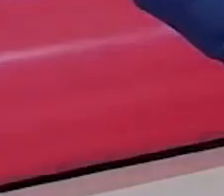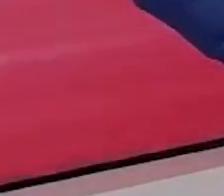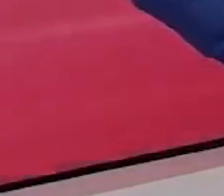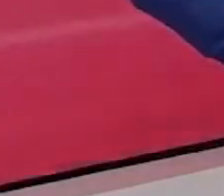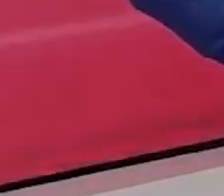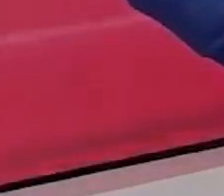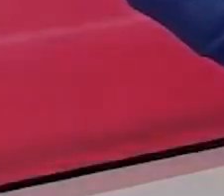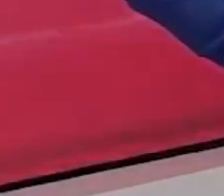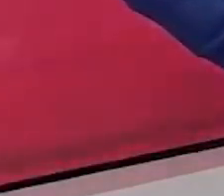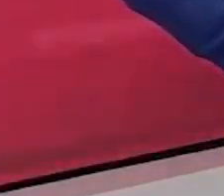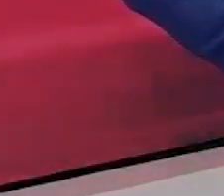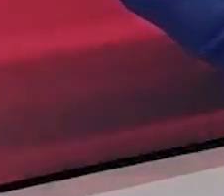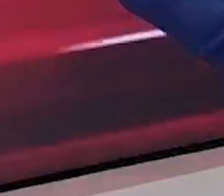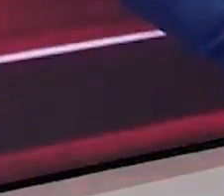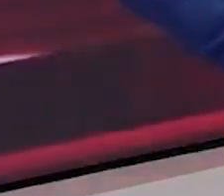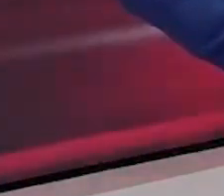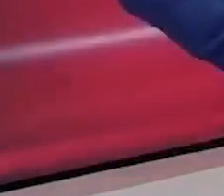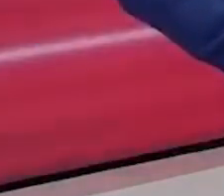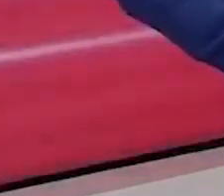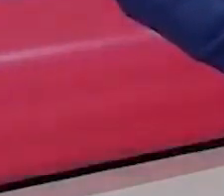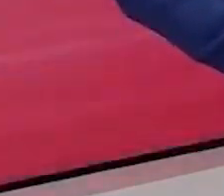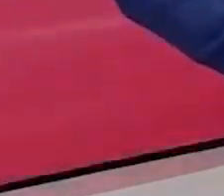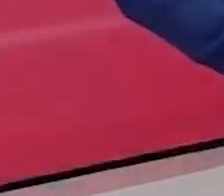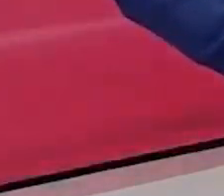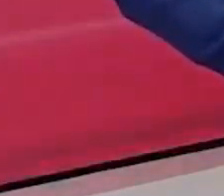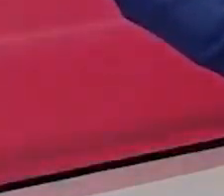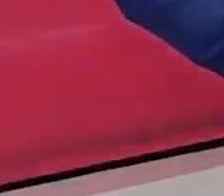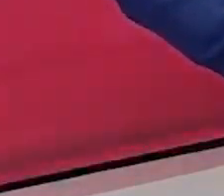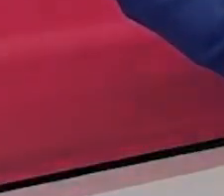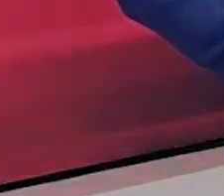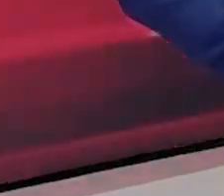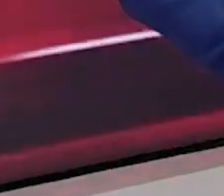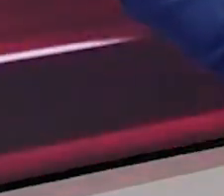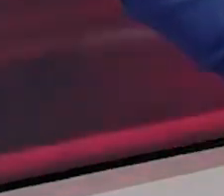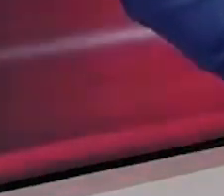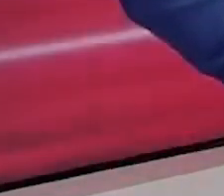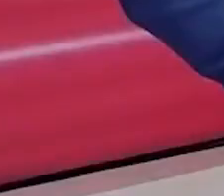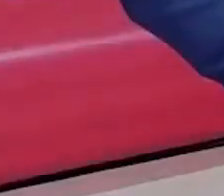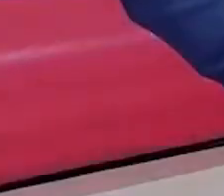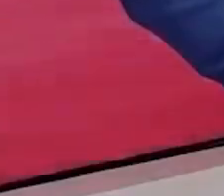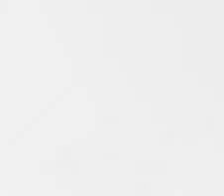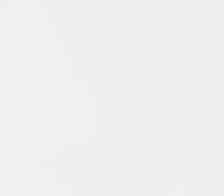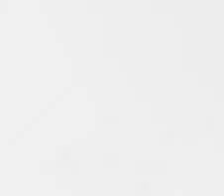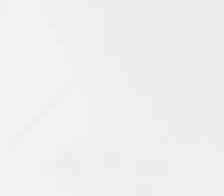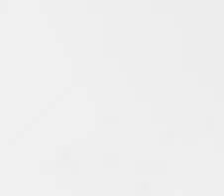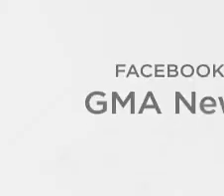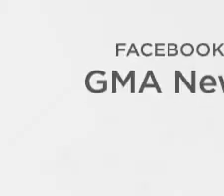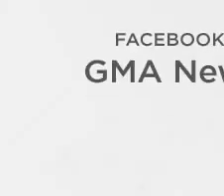abroad, samahan nyo kami sa GMA Pinoy TV at sa www.gmanews.tv.